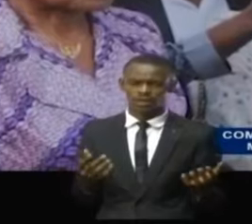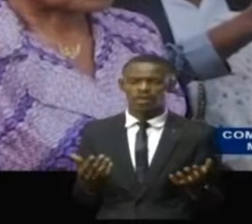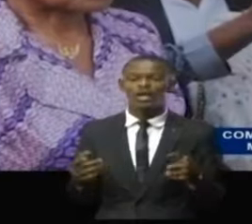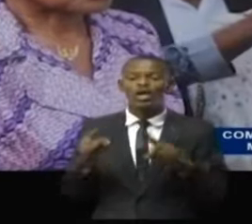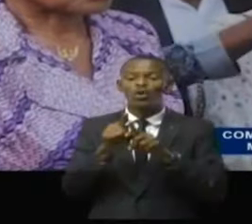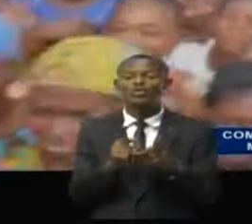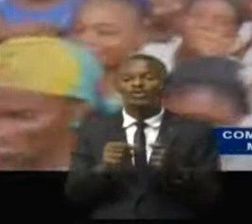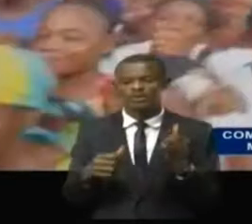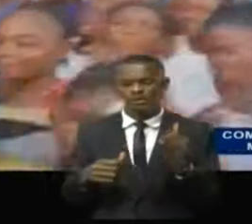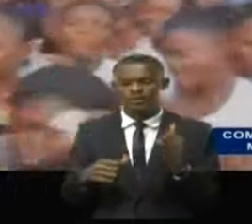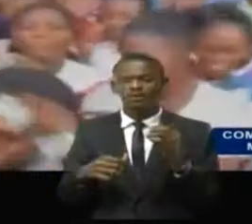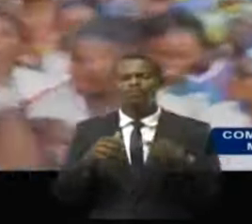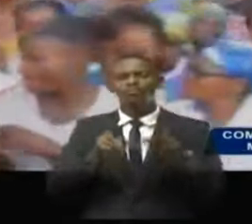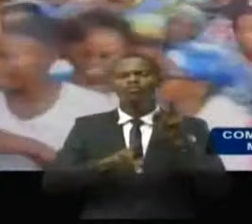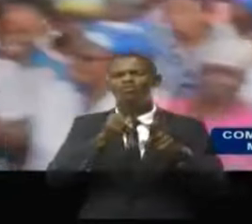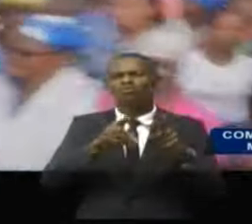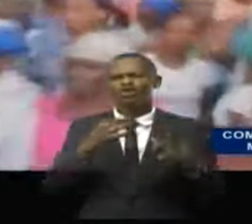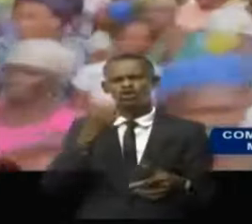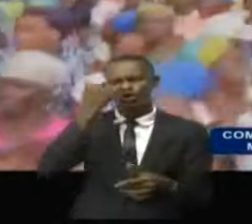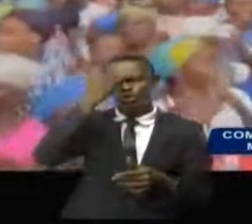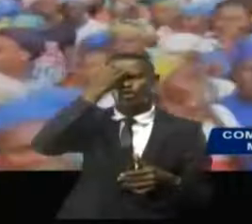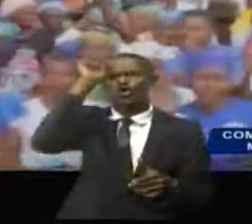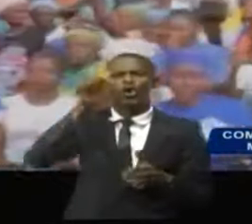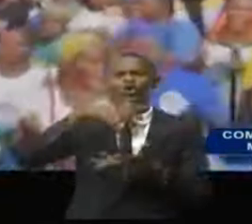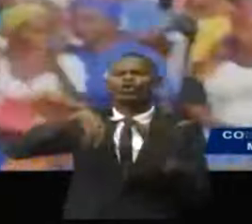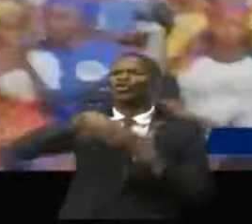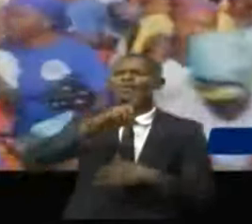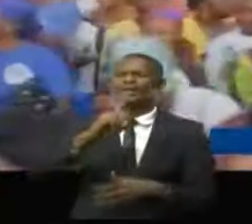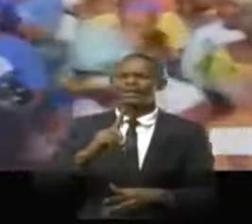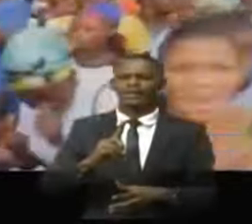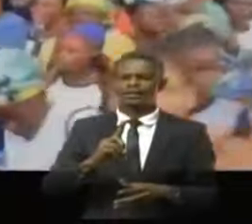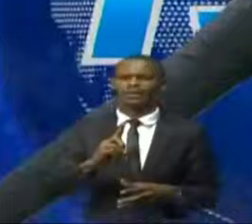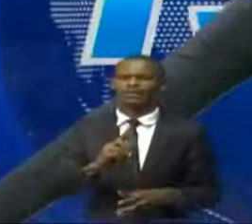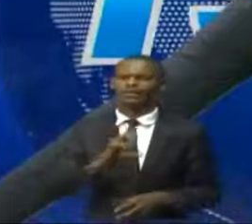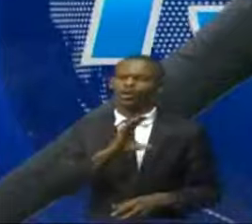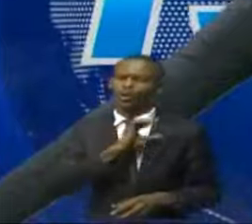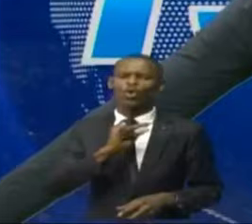population aux prochaines élections prévues le 20 décembre 2023.